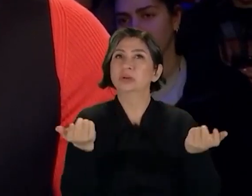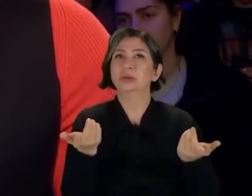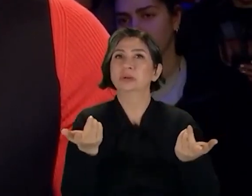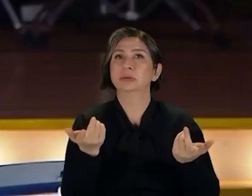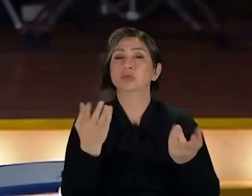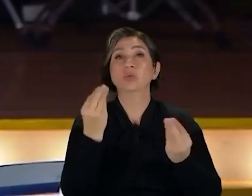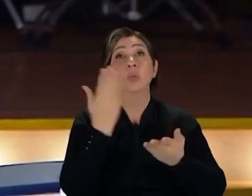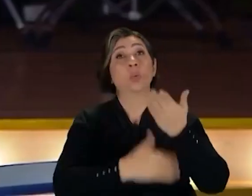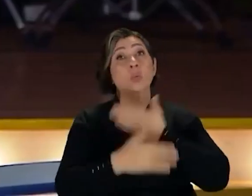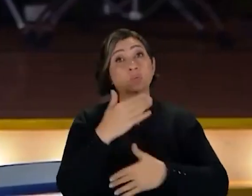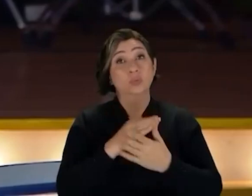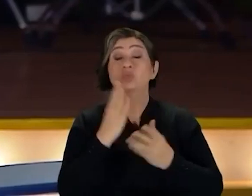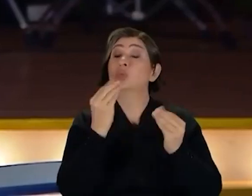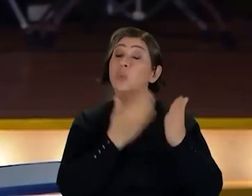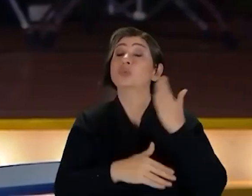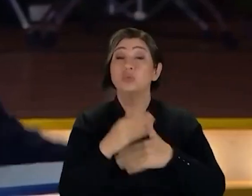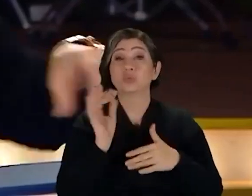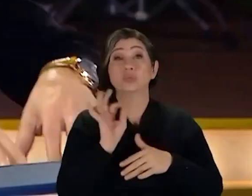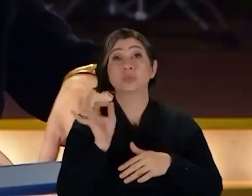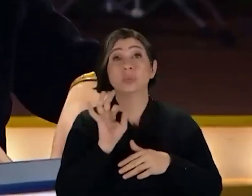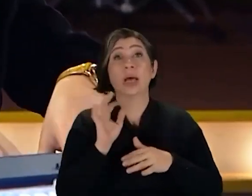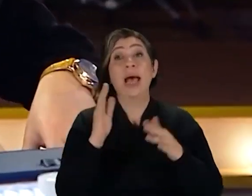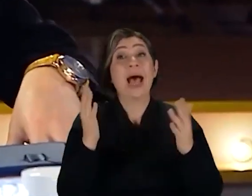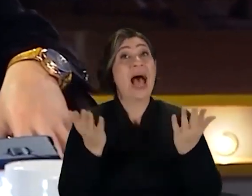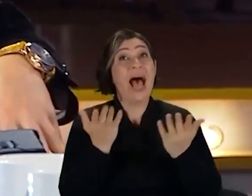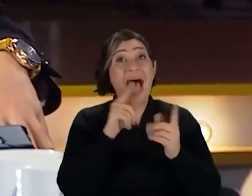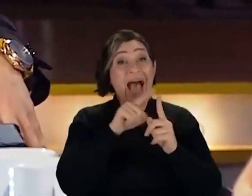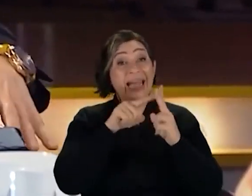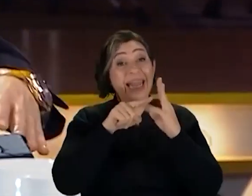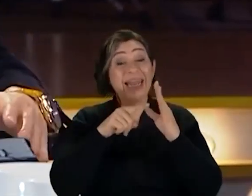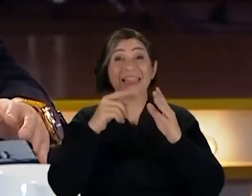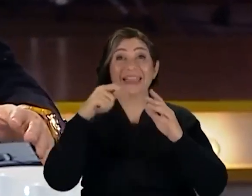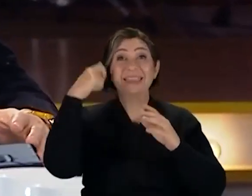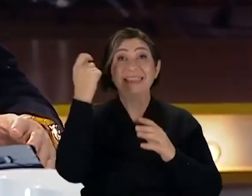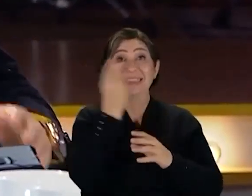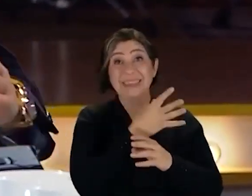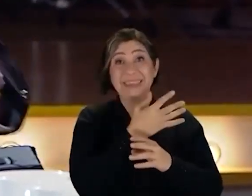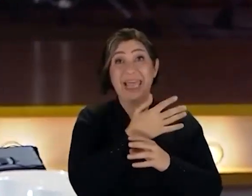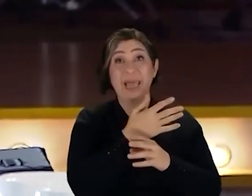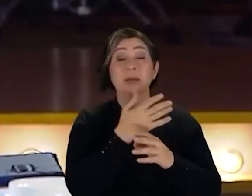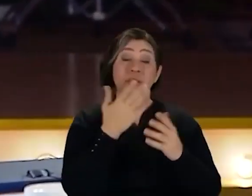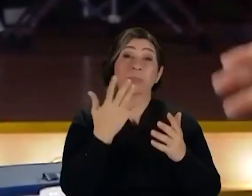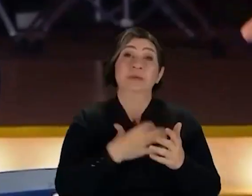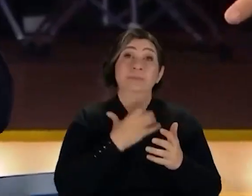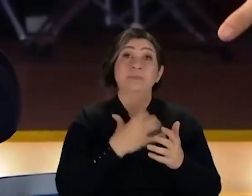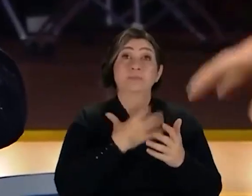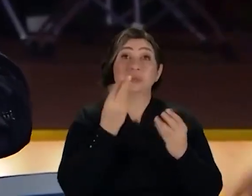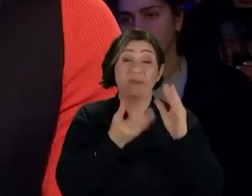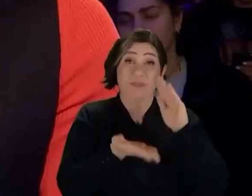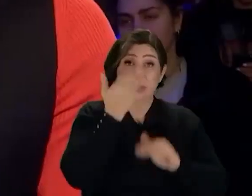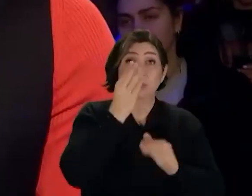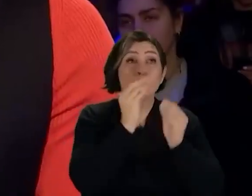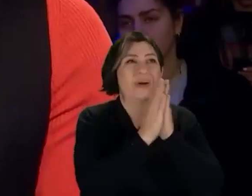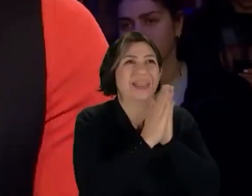çok yoruluyorsundur çok çok yorucu Peki hangileri dizide Tabii ki Efsaneler Çok